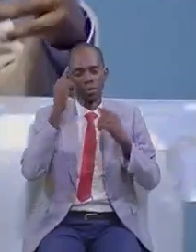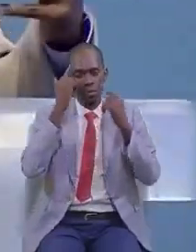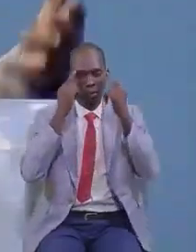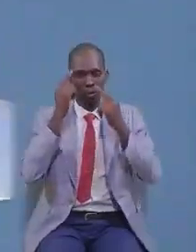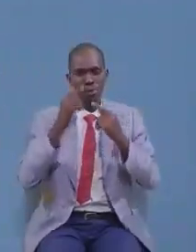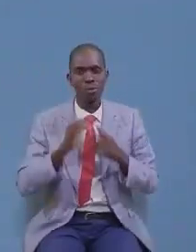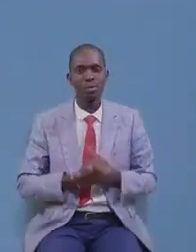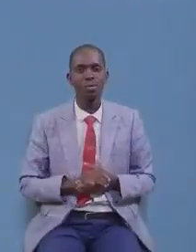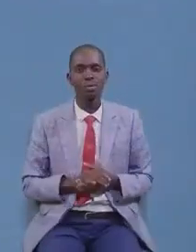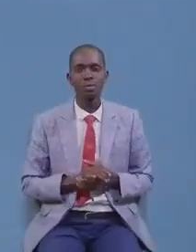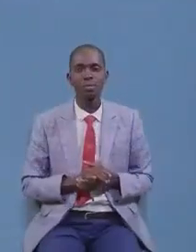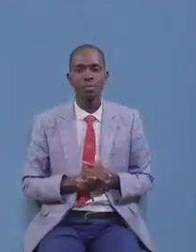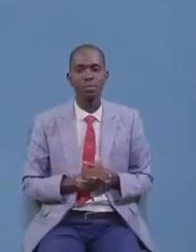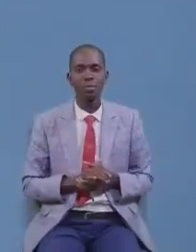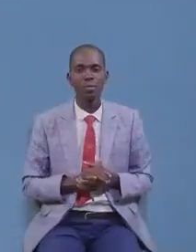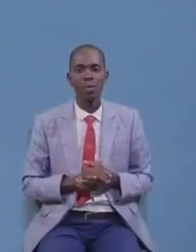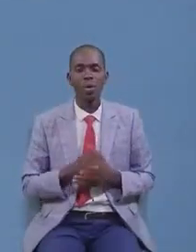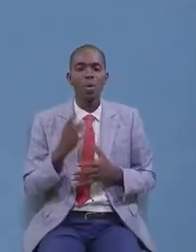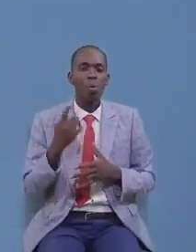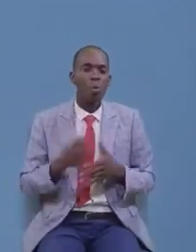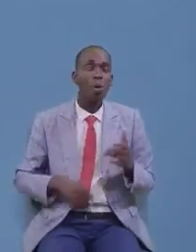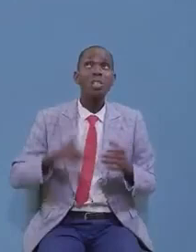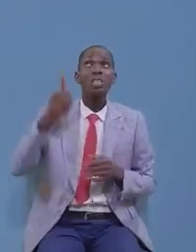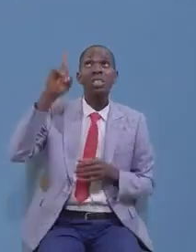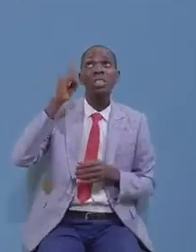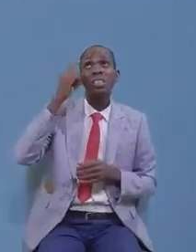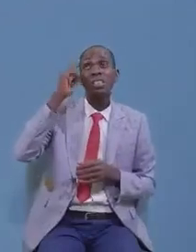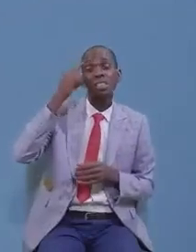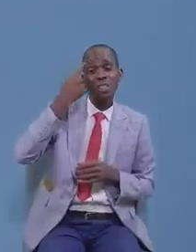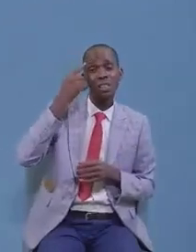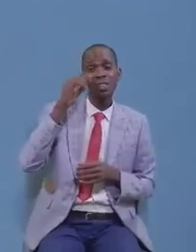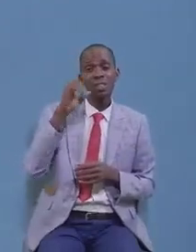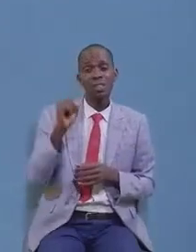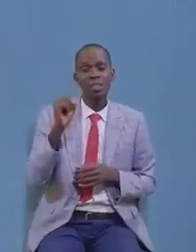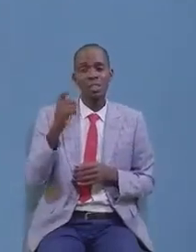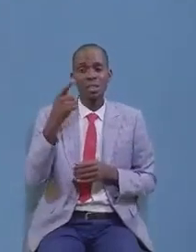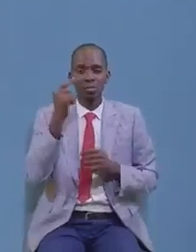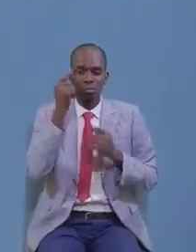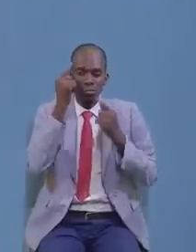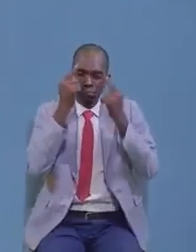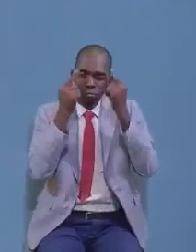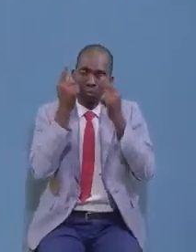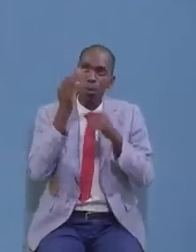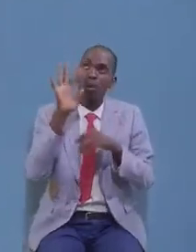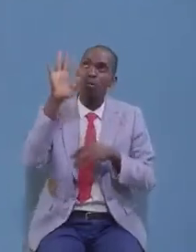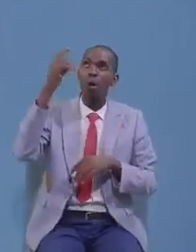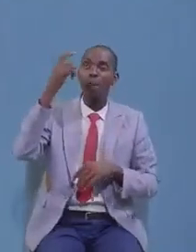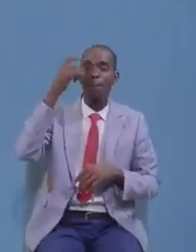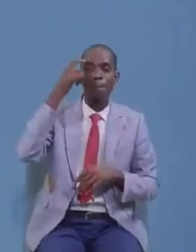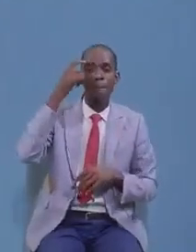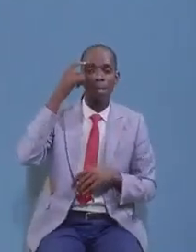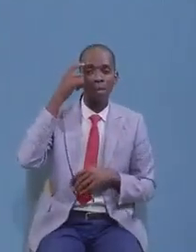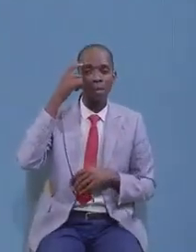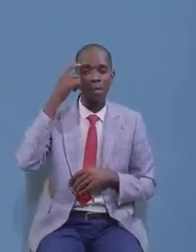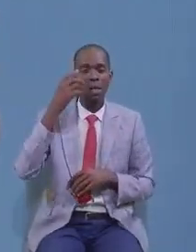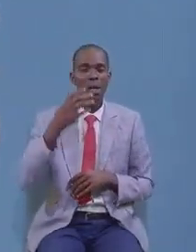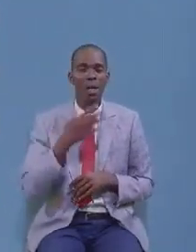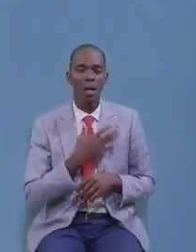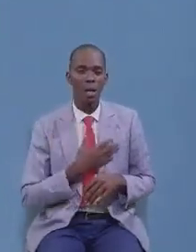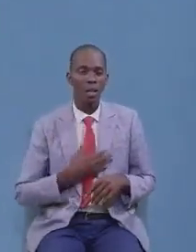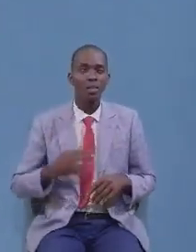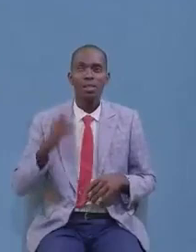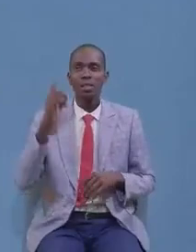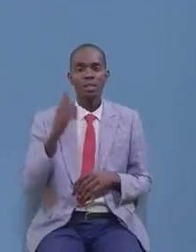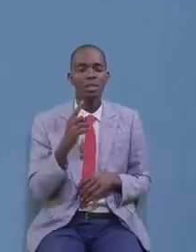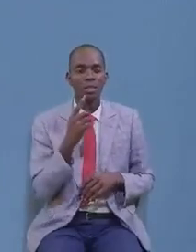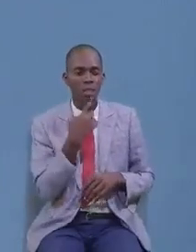ఎంత ఉన్నతముగా ఉన్నాయి. What he thinks. ఆయన దేని యోచిస్తున్నాడు? The thought of his mind. ఆయన మనసులో ఏ ఆలోచన ఉంది? And he says